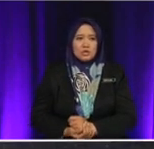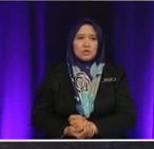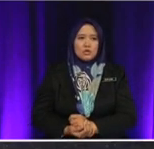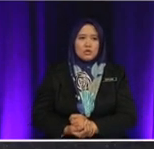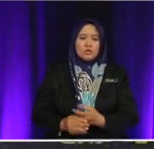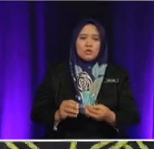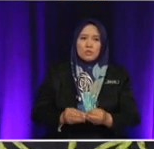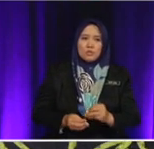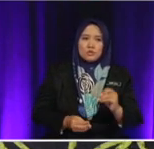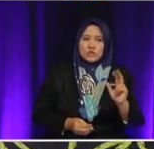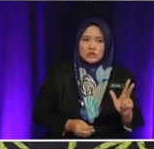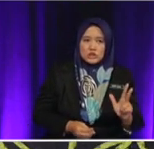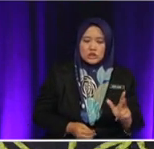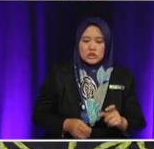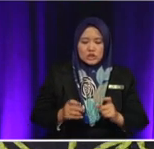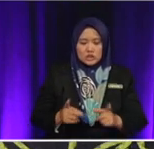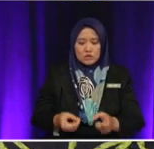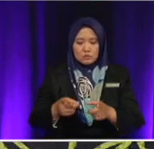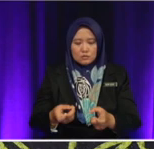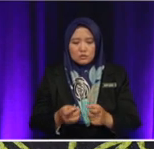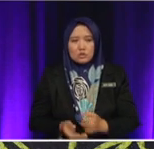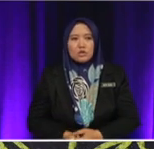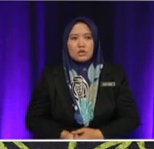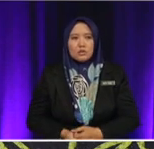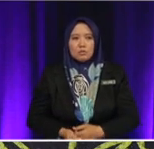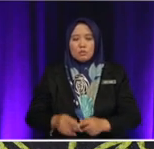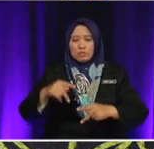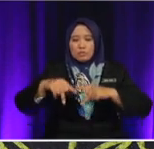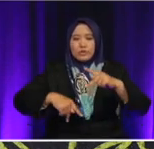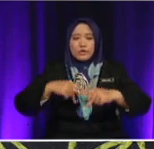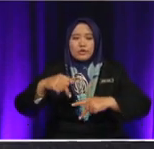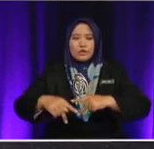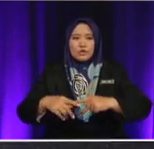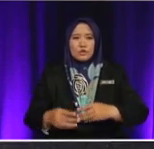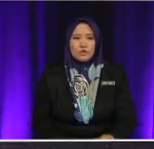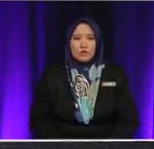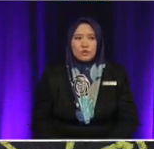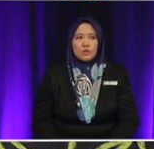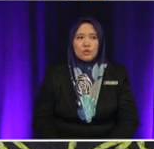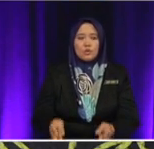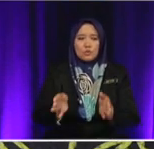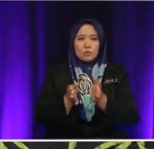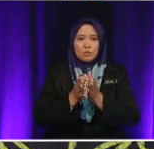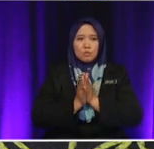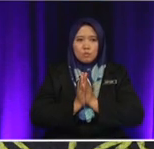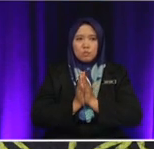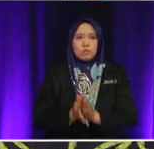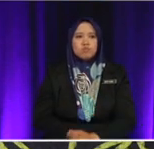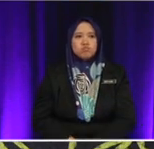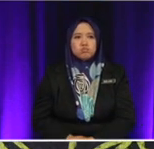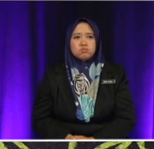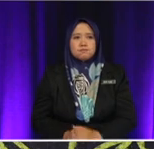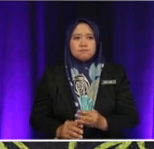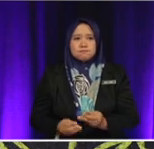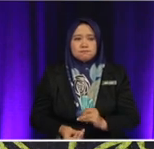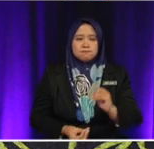proses permohonan. Yang kedua, menjimatkan masa, kewangan dan sumber-sumber yang lain. Yang ketiga, menghalang usahawan daripada